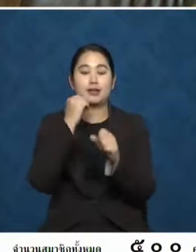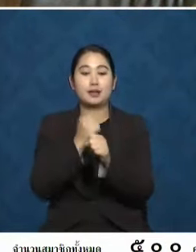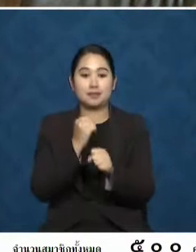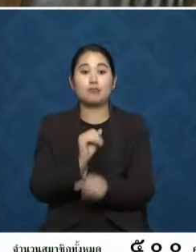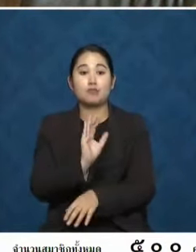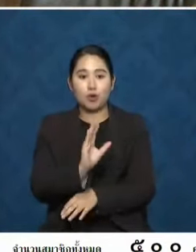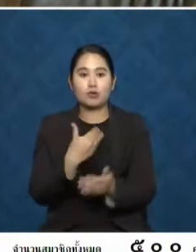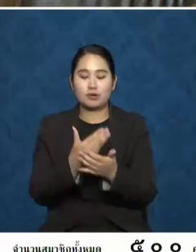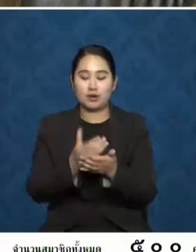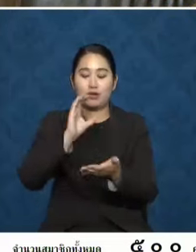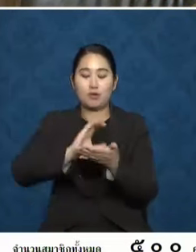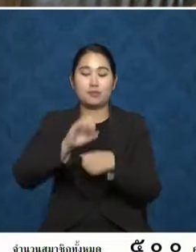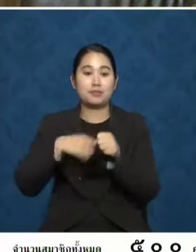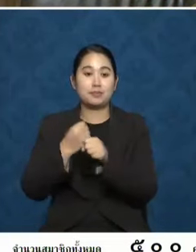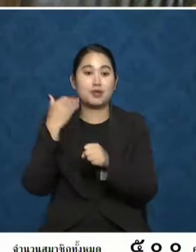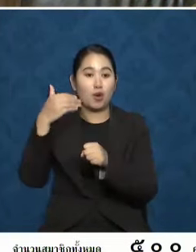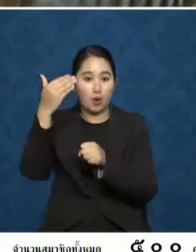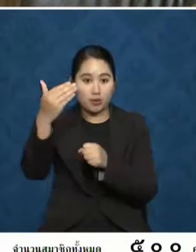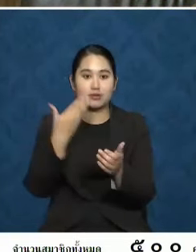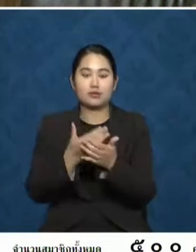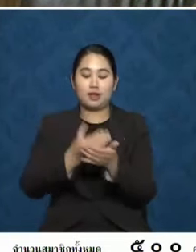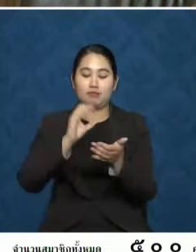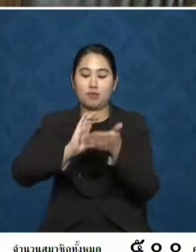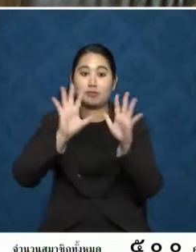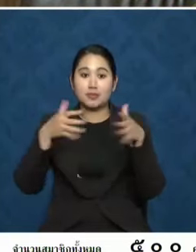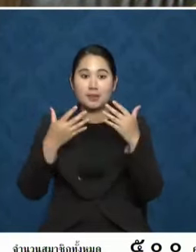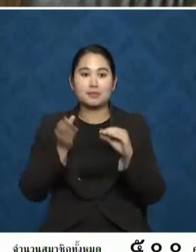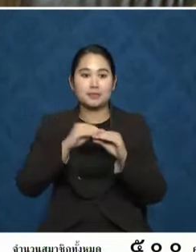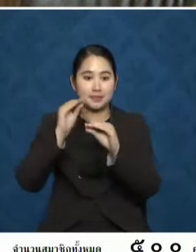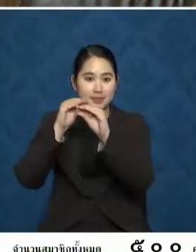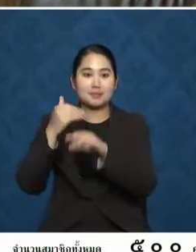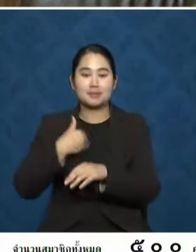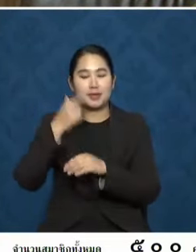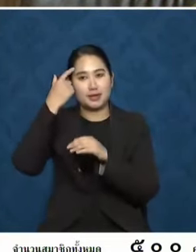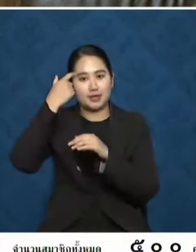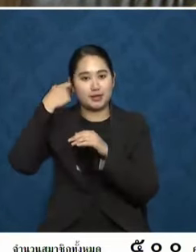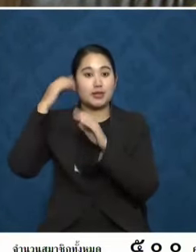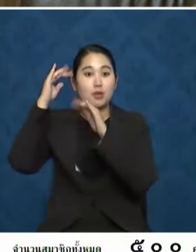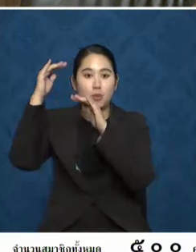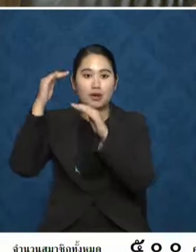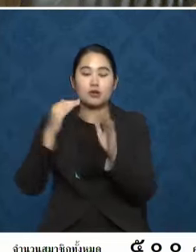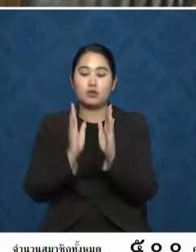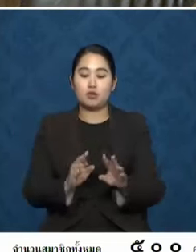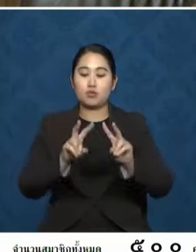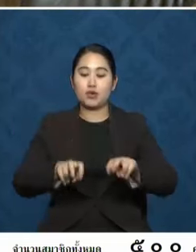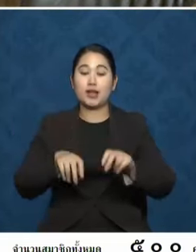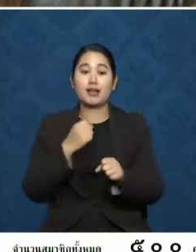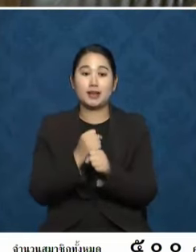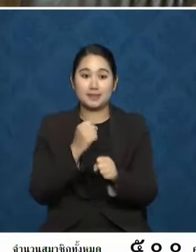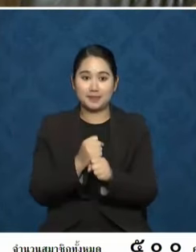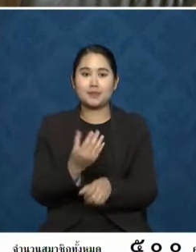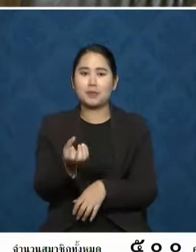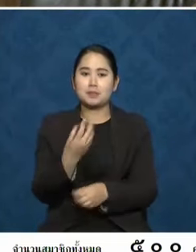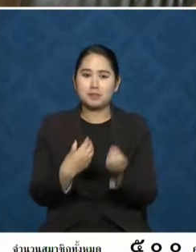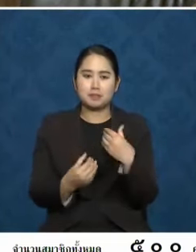องท่าน งบประมาณในปีต่อไปน่าจะเพิ่มมากขึ้ และผมมความคอนบ TOว่าจำนวนสถิธิของนวิจัยที่ท่าน